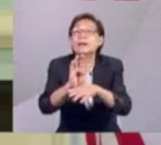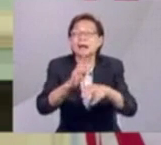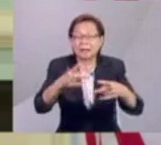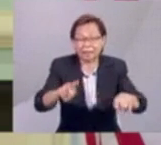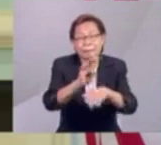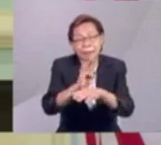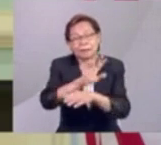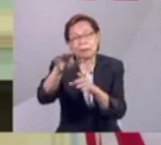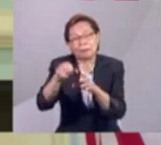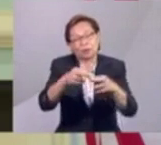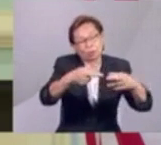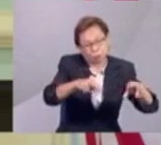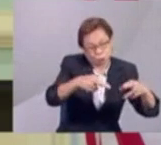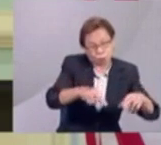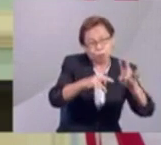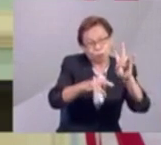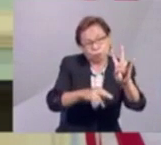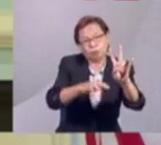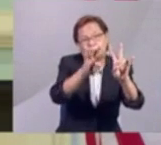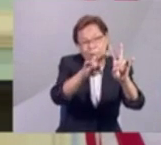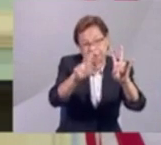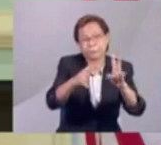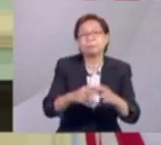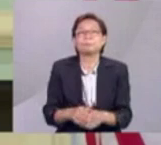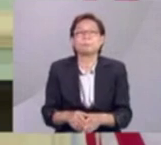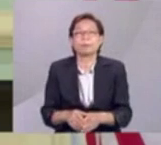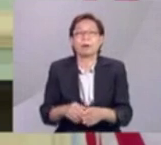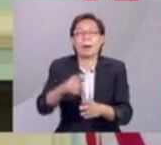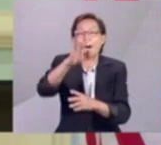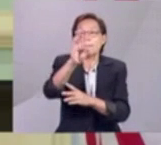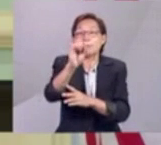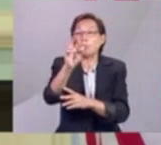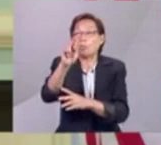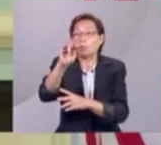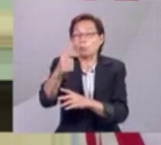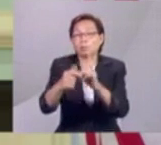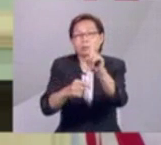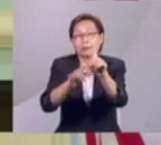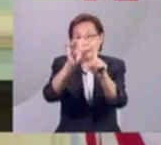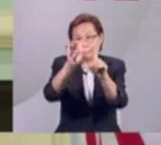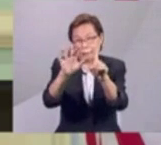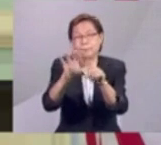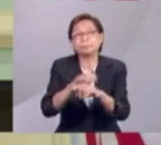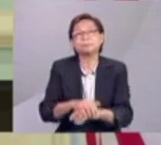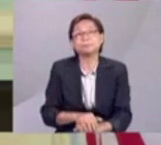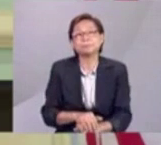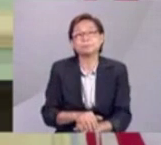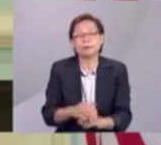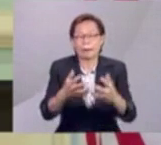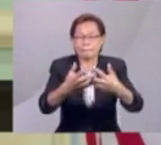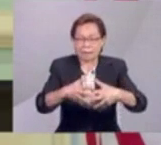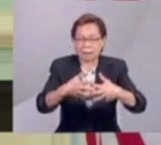termasuk perincit yaitu 743 pemborong 185 dan